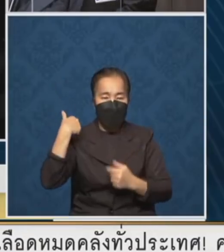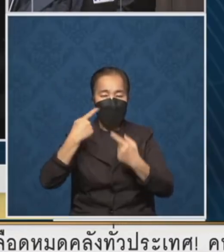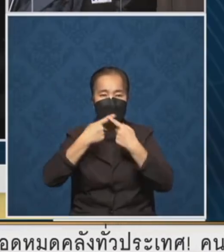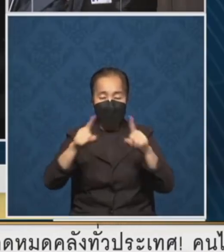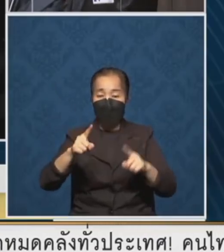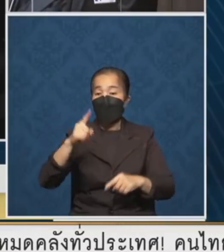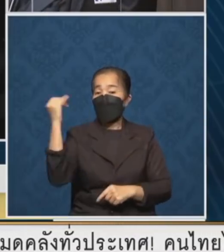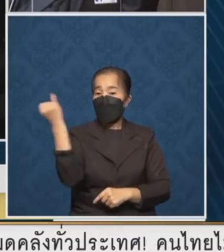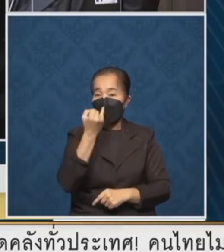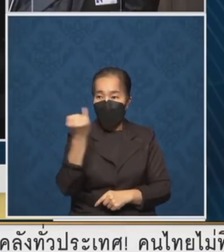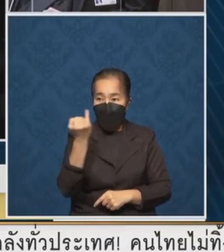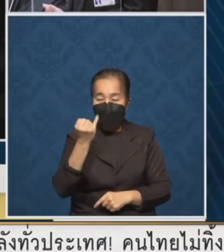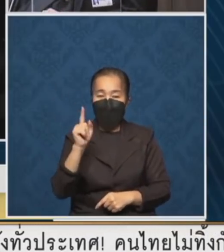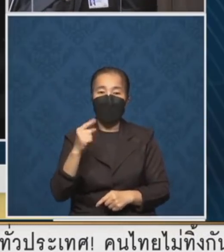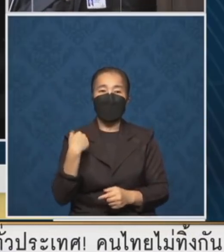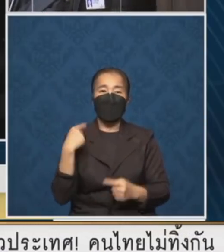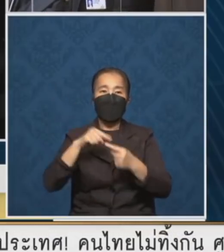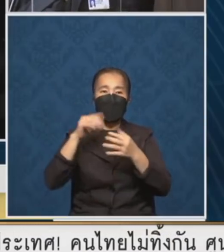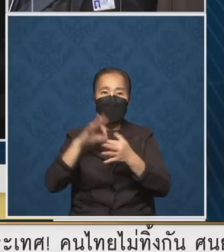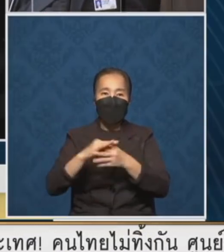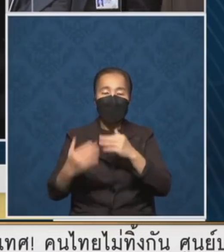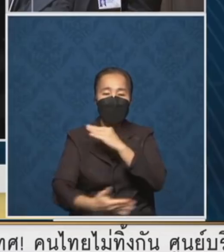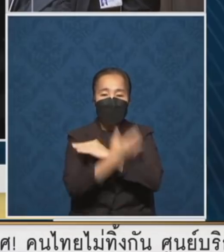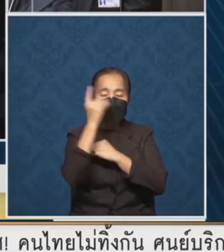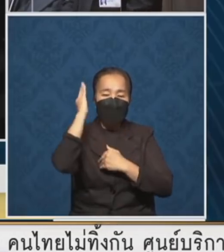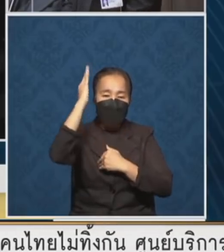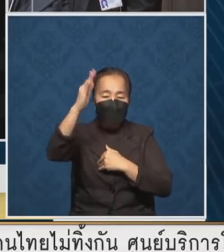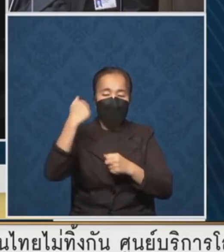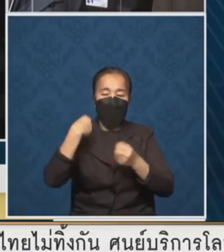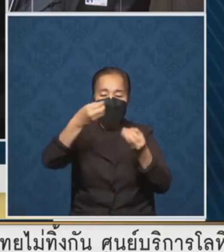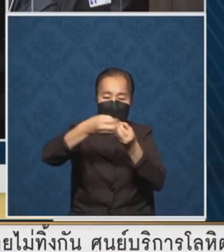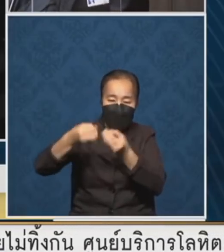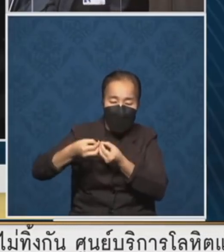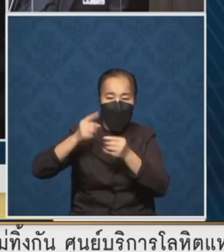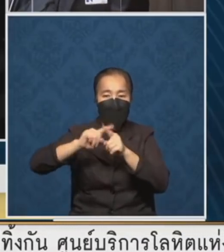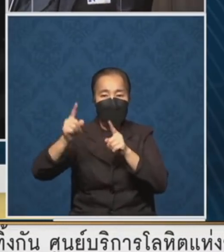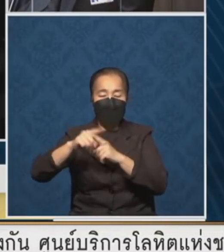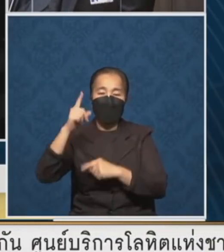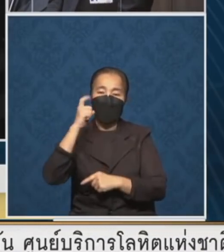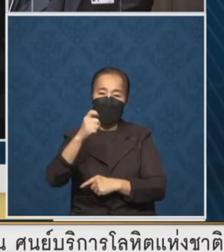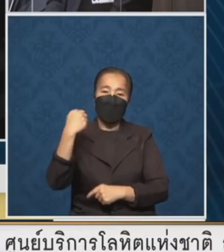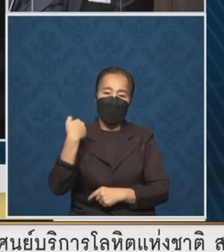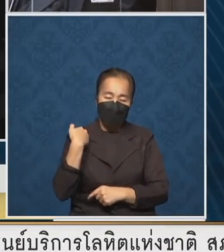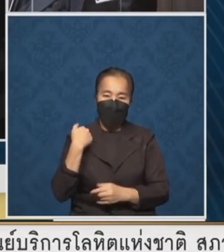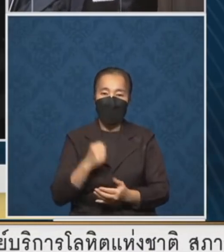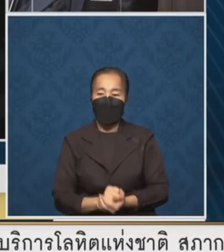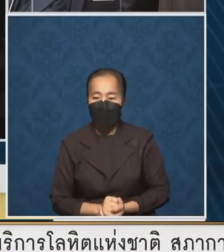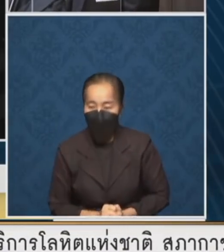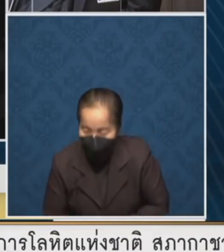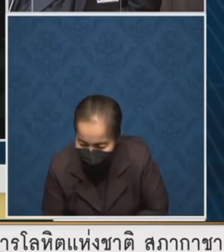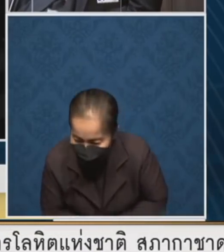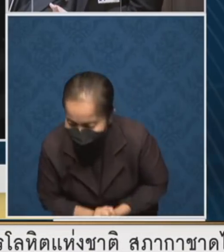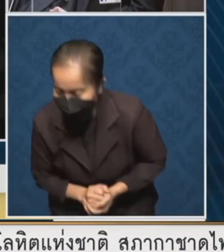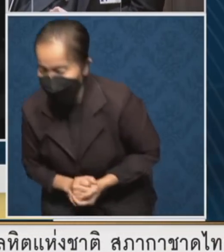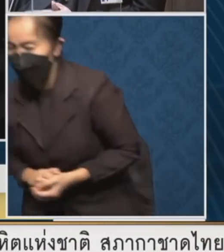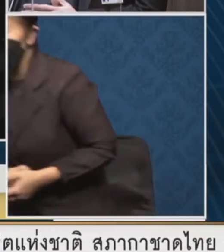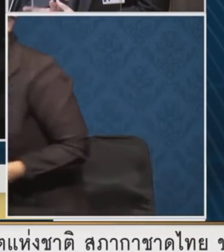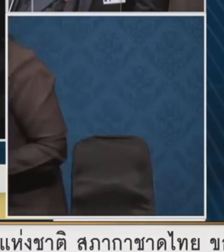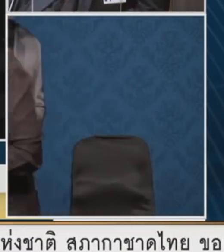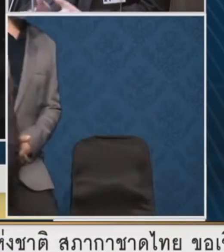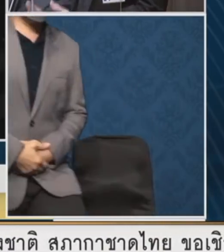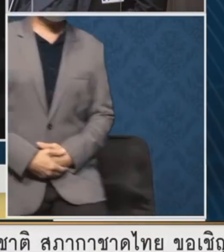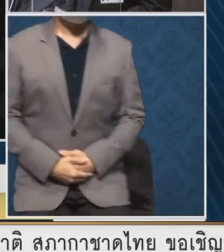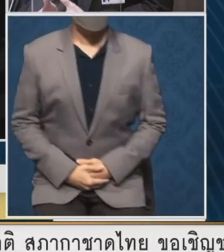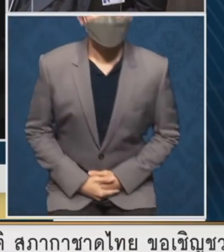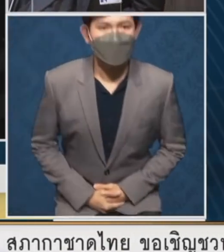ายกว่านั้นครับคือการเสียโอกาสในการลงทุนต่างๆที่อาจจะเกิดขึ้นท่านประธานทราบไหมครับว่าแพลตฟอร์มระดับโลกไม่ว่าจะ